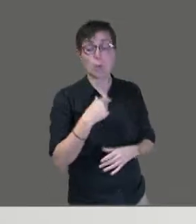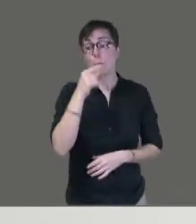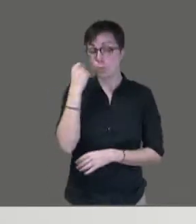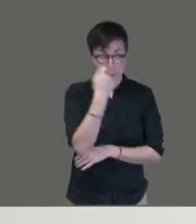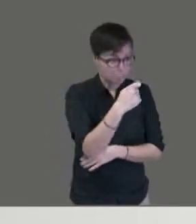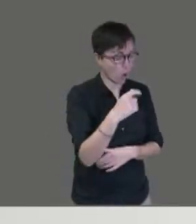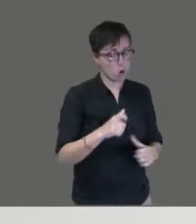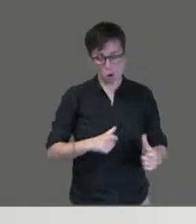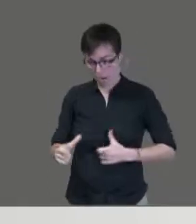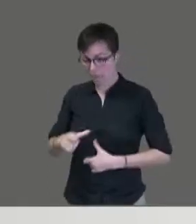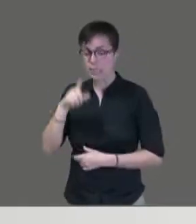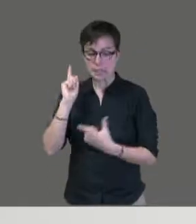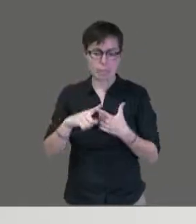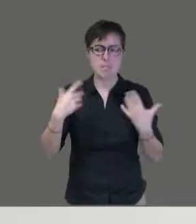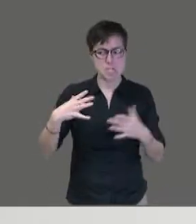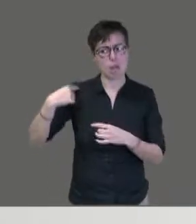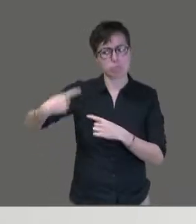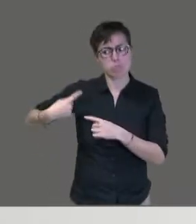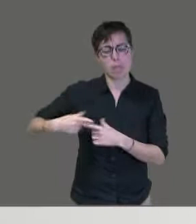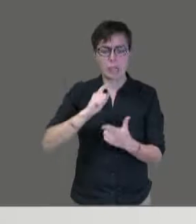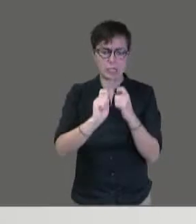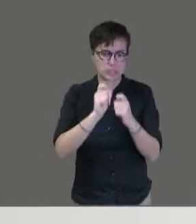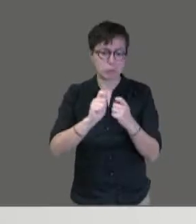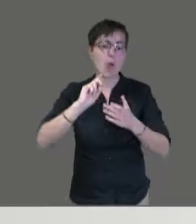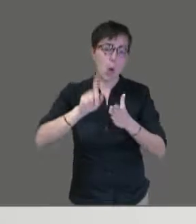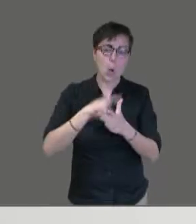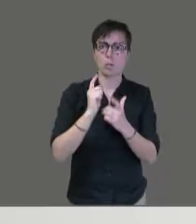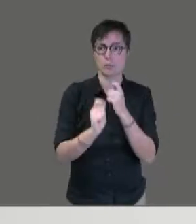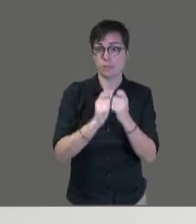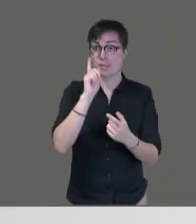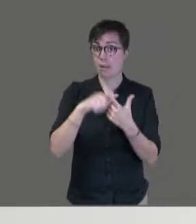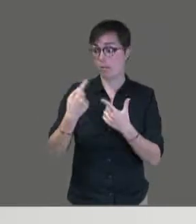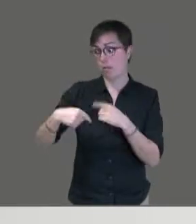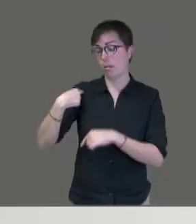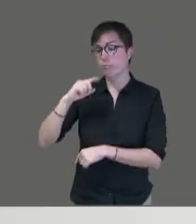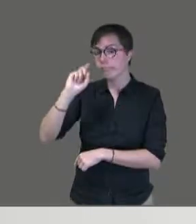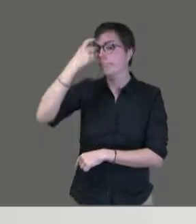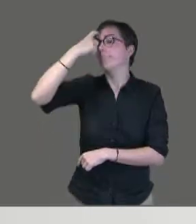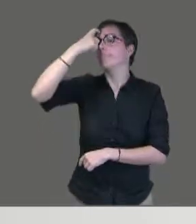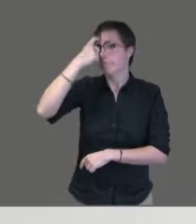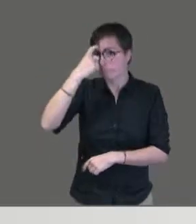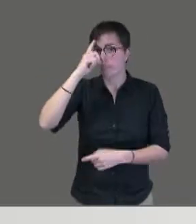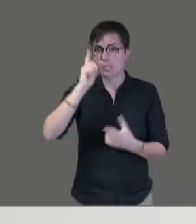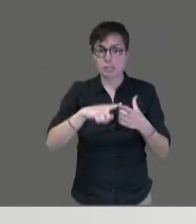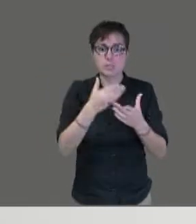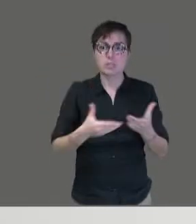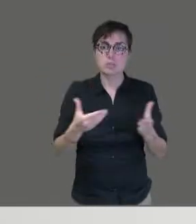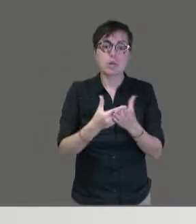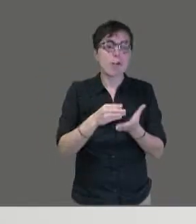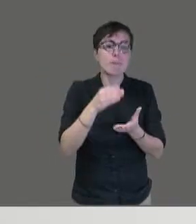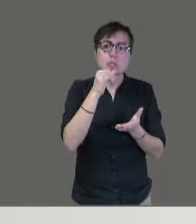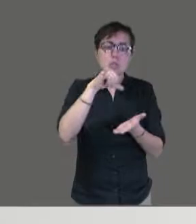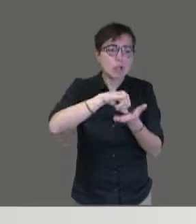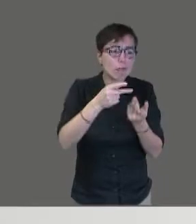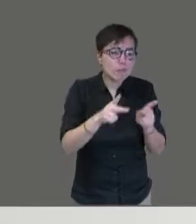chers collègues, le sujet a déjà été évoqué, mais j'y reviens. À la lumière de la récente prise de conscience, le dépérissement des bourgs et villages a